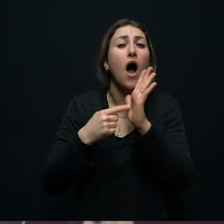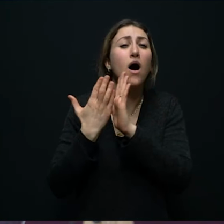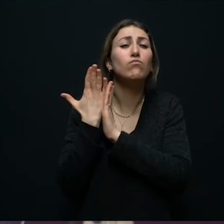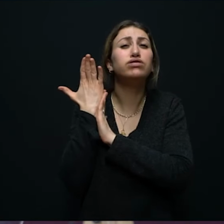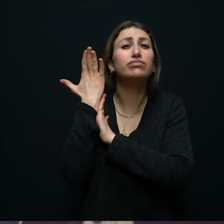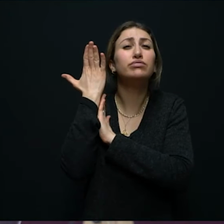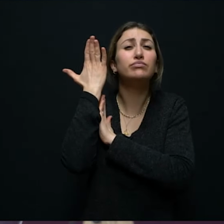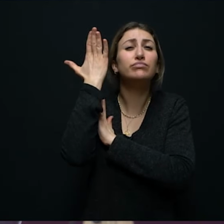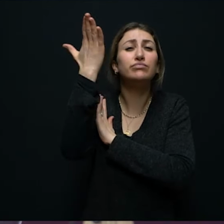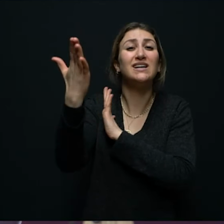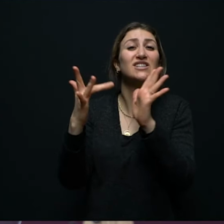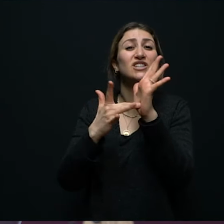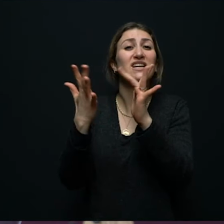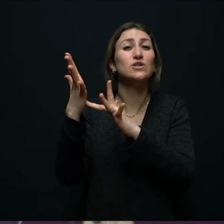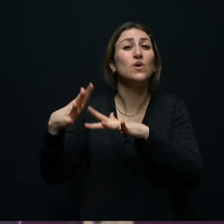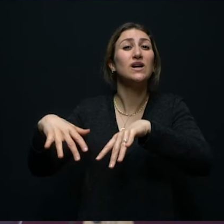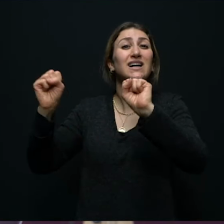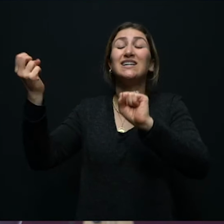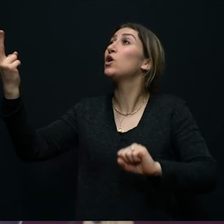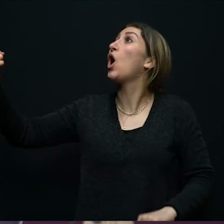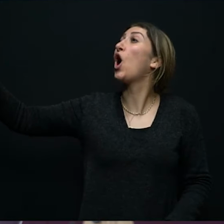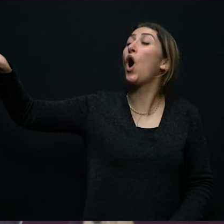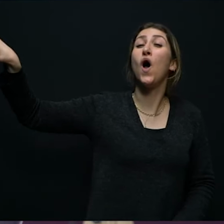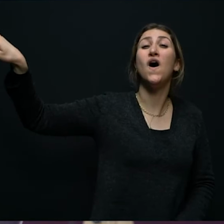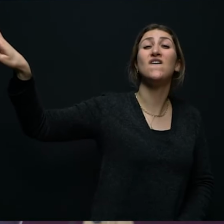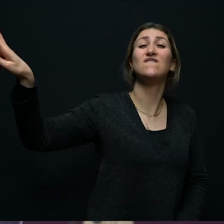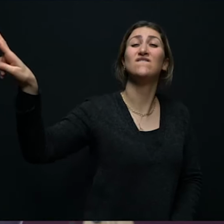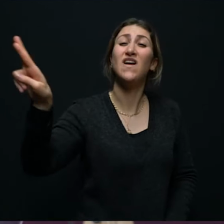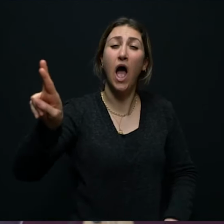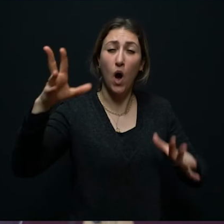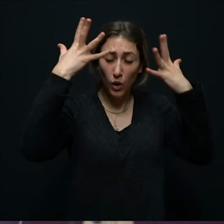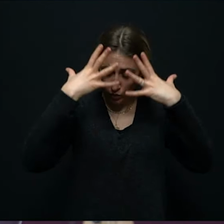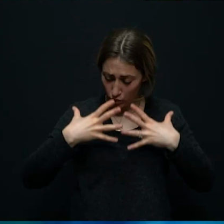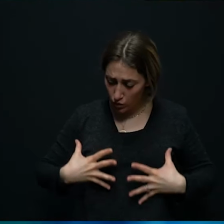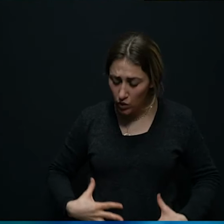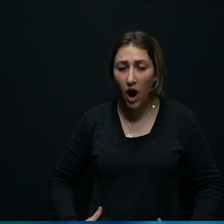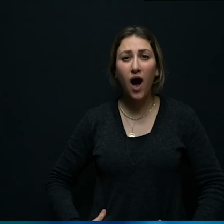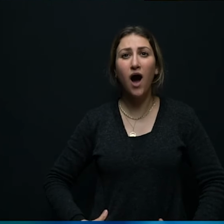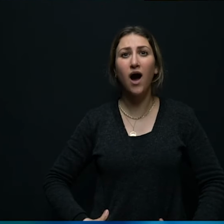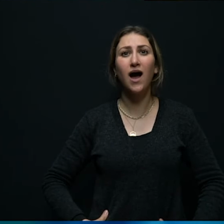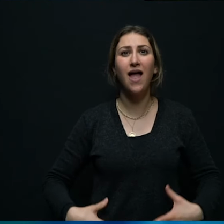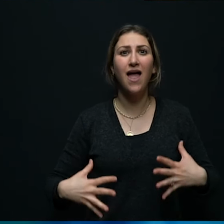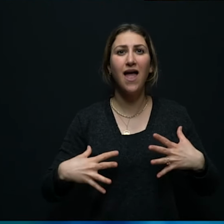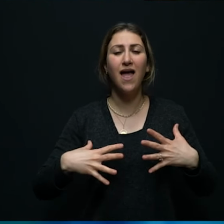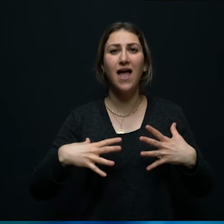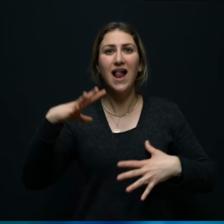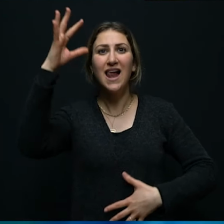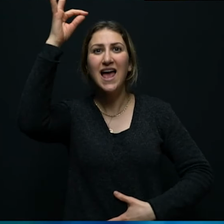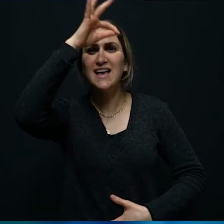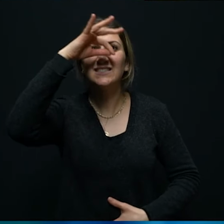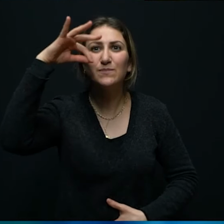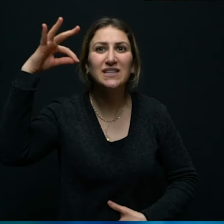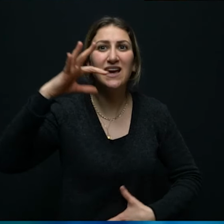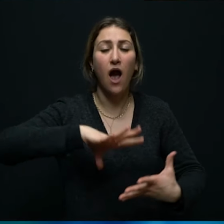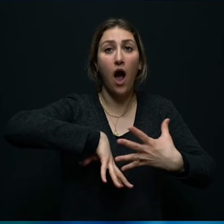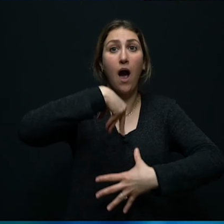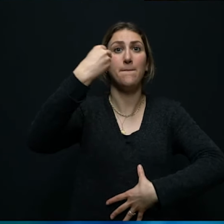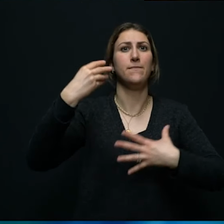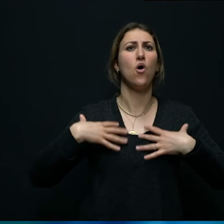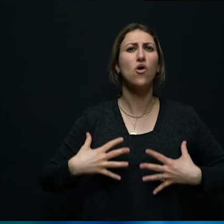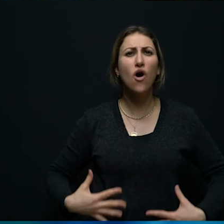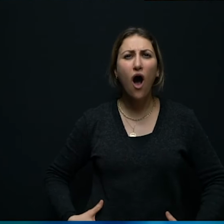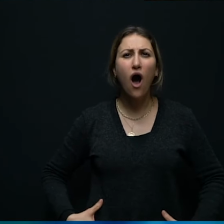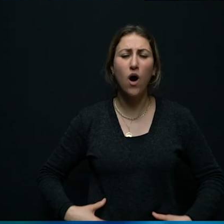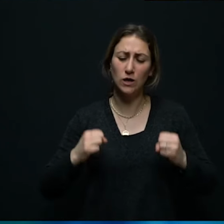irréprochable lors du retour de notre seigneur jésus christ c'est lui qui vous